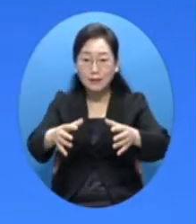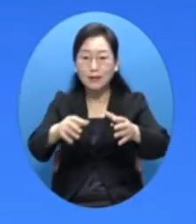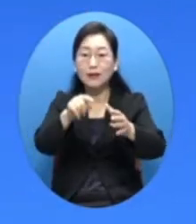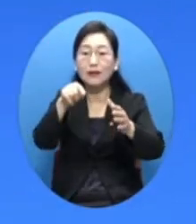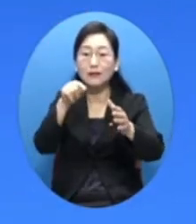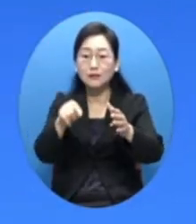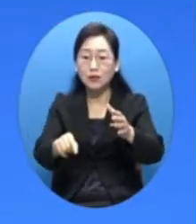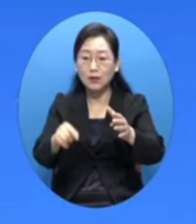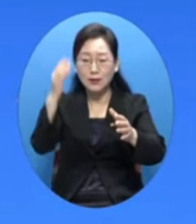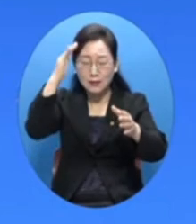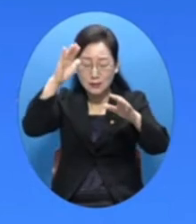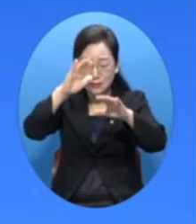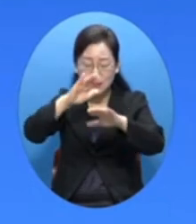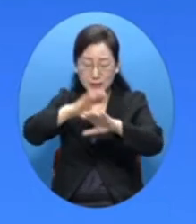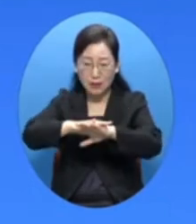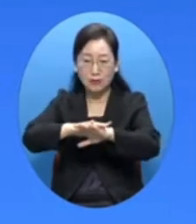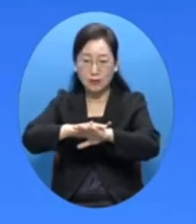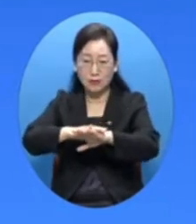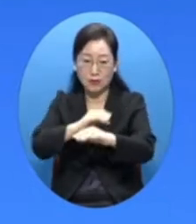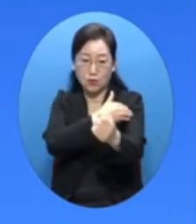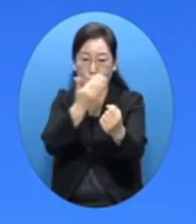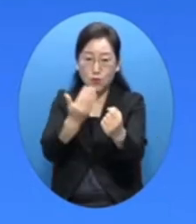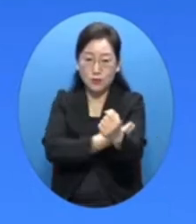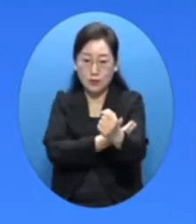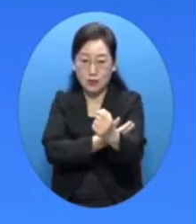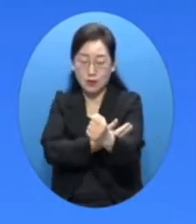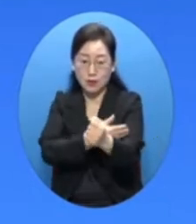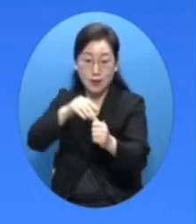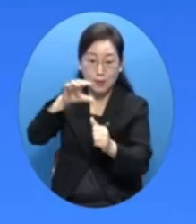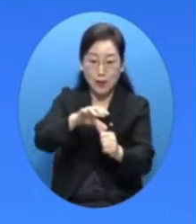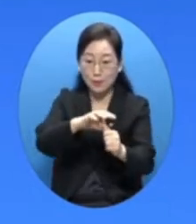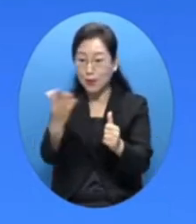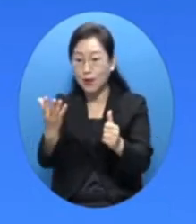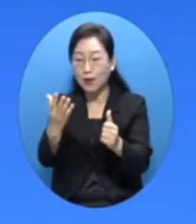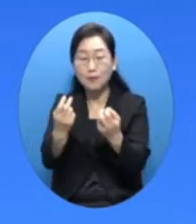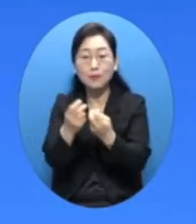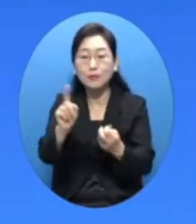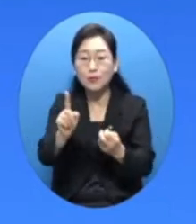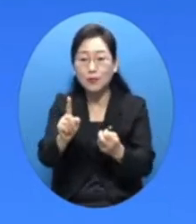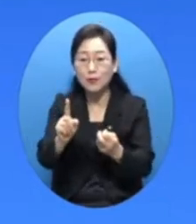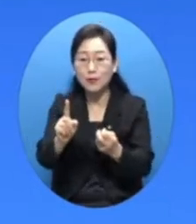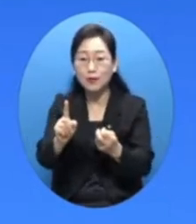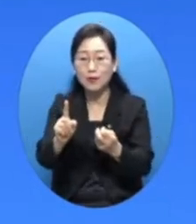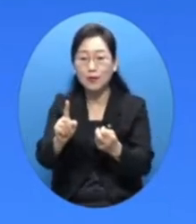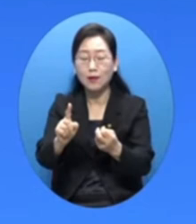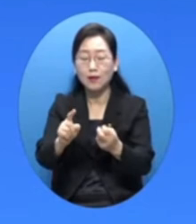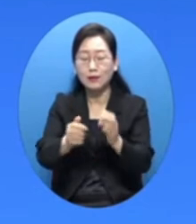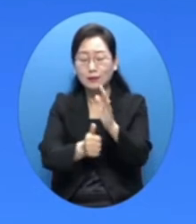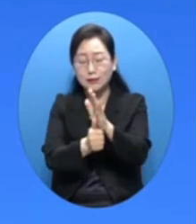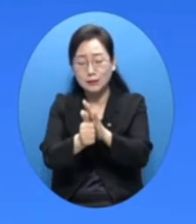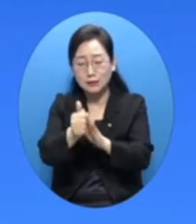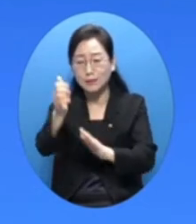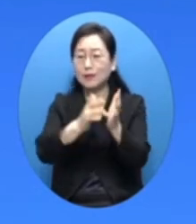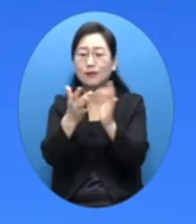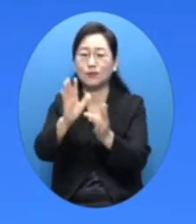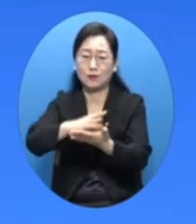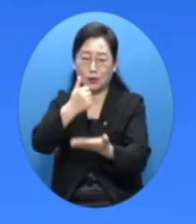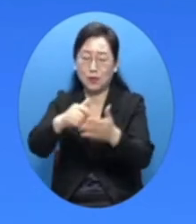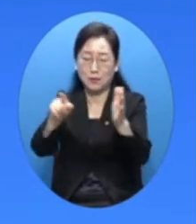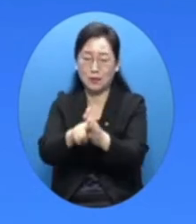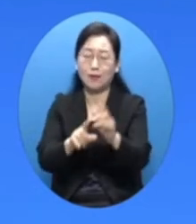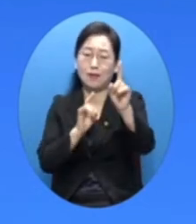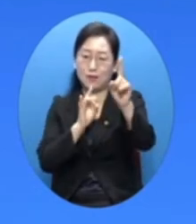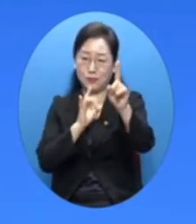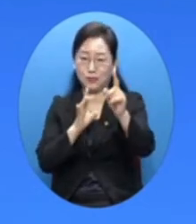흑암의 권세를 벗어날 수 있는 유일한 길은 인류의 절대 희망 대신 예수 그리스도를 믿는 것밖에